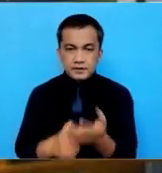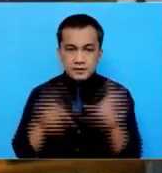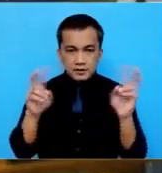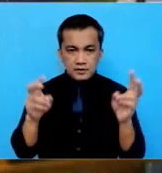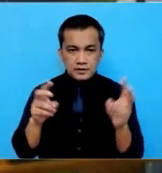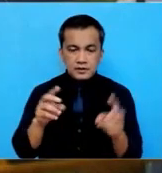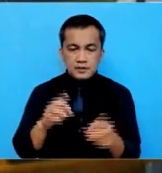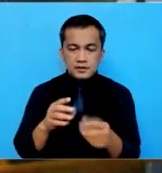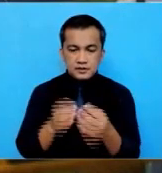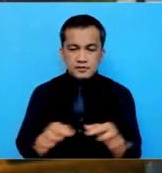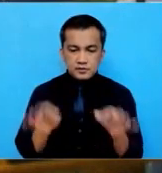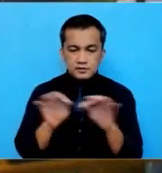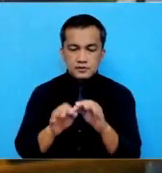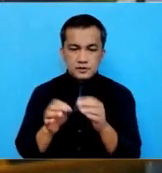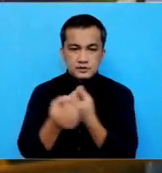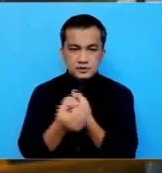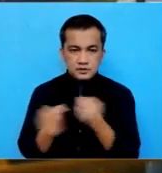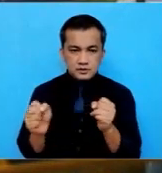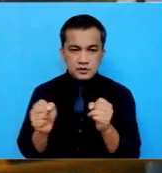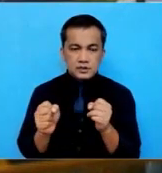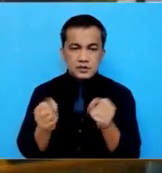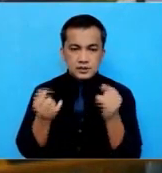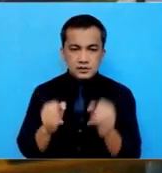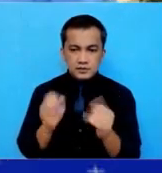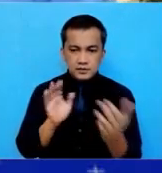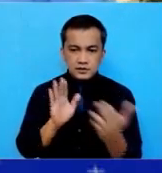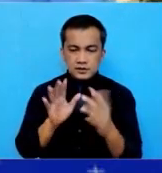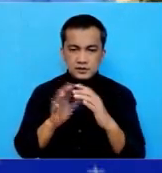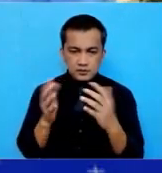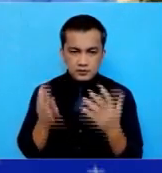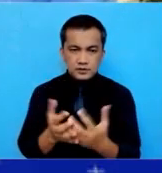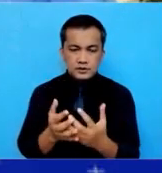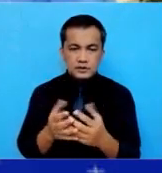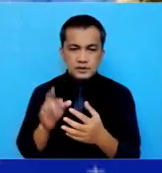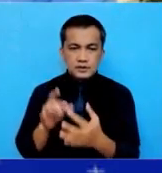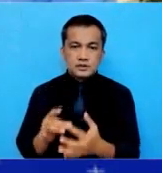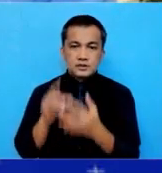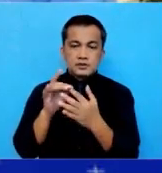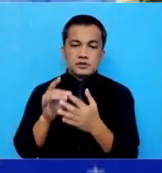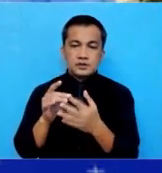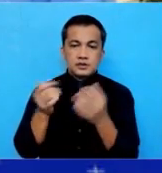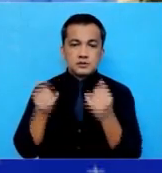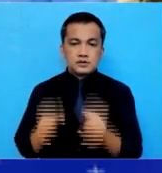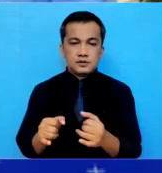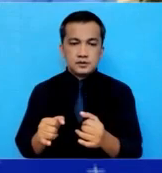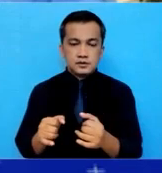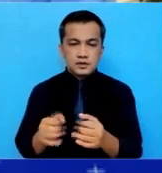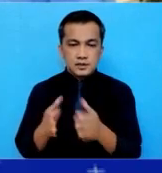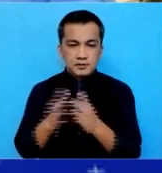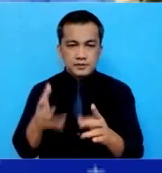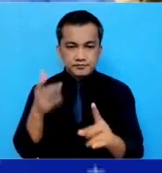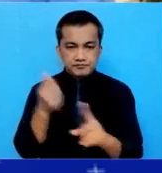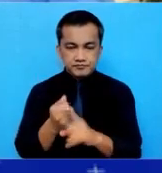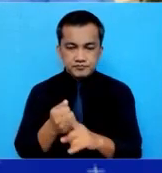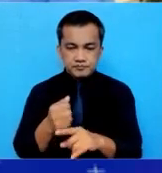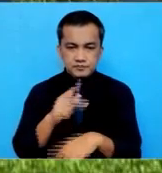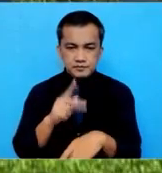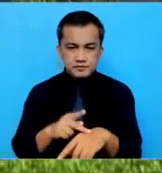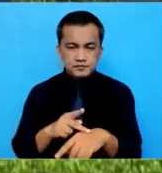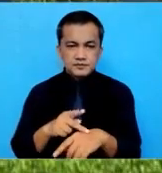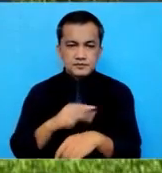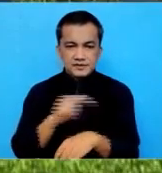vital security issues facing the whole world, especially those issues with great impact on Philippine national